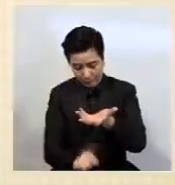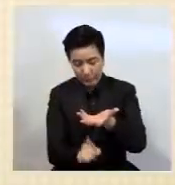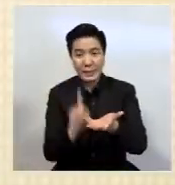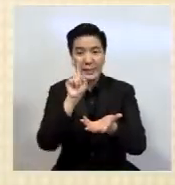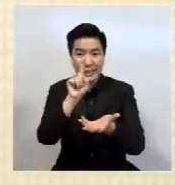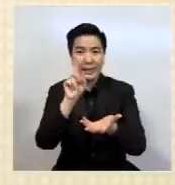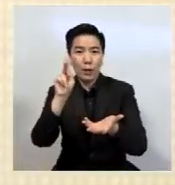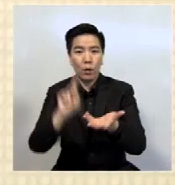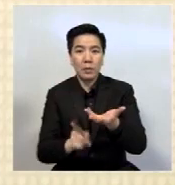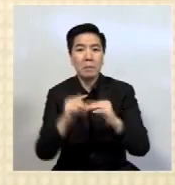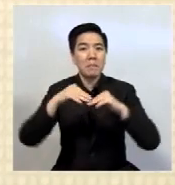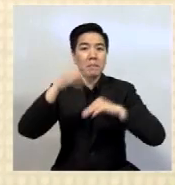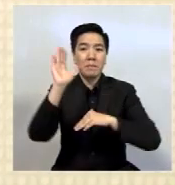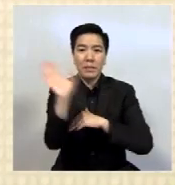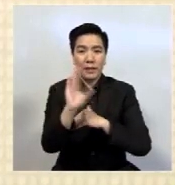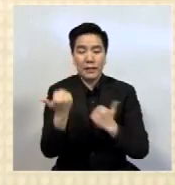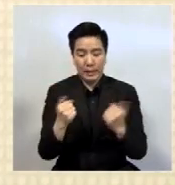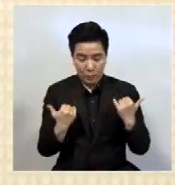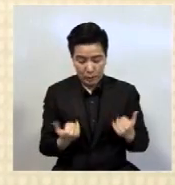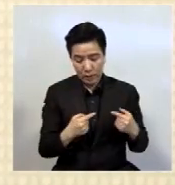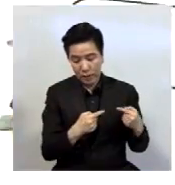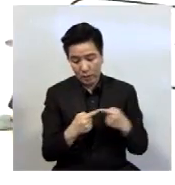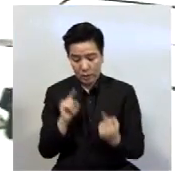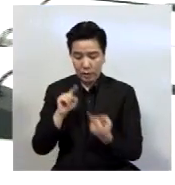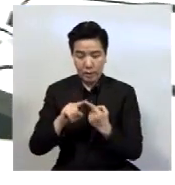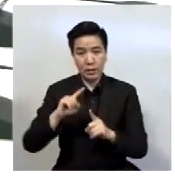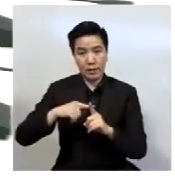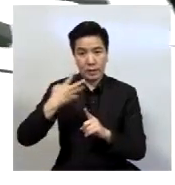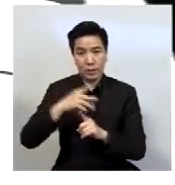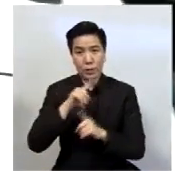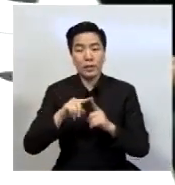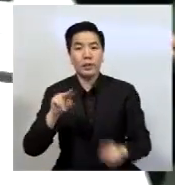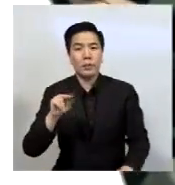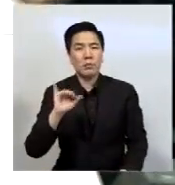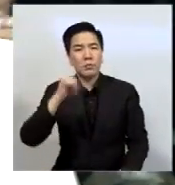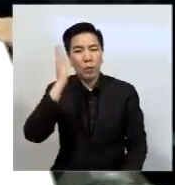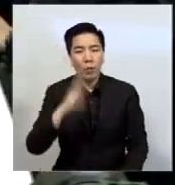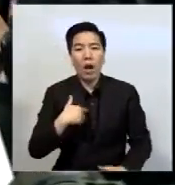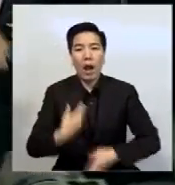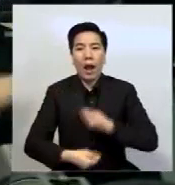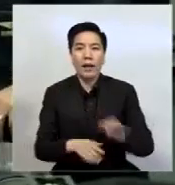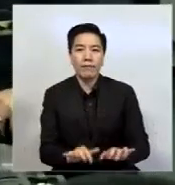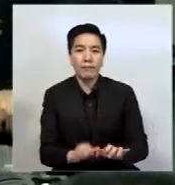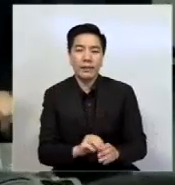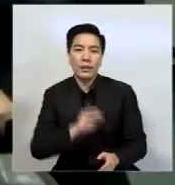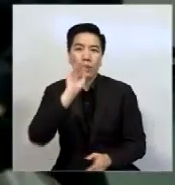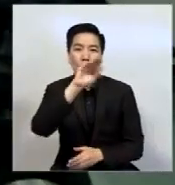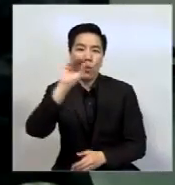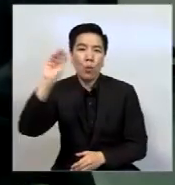แต่วันนี้ถึง30เมษายนนี้ค่ะ ก็คือนิดนึงที่เขาต้องคุมเข้มก็เพราะว่าบางคนเนี่ยเป็นพ่อค้าแม่ค้าออนไลน์และแอบส่